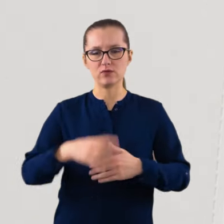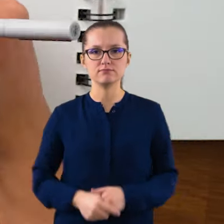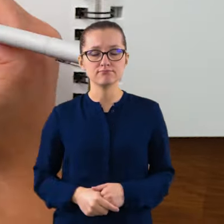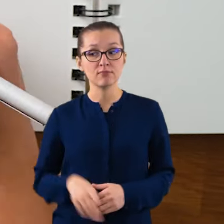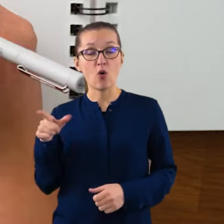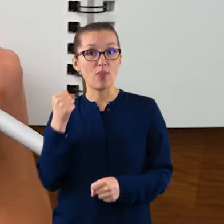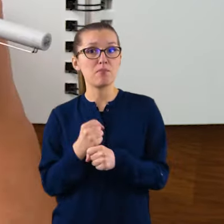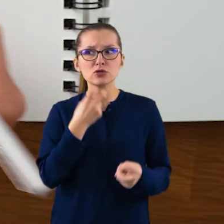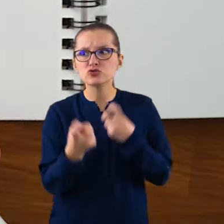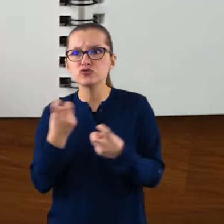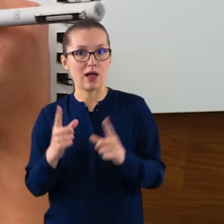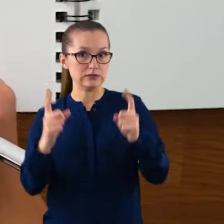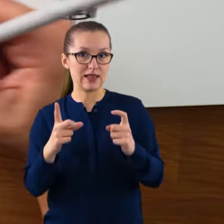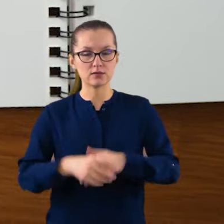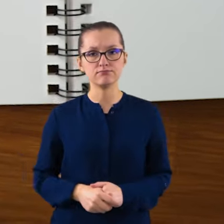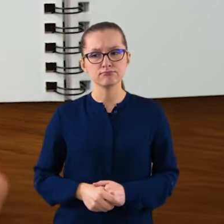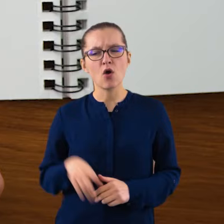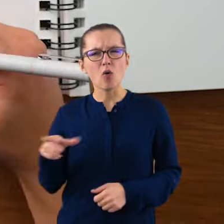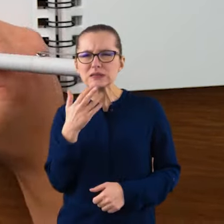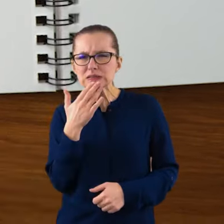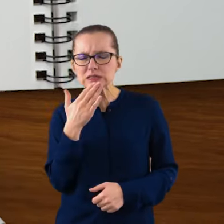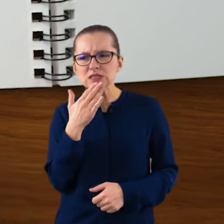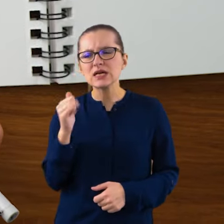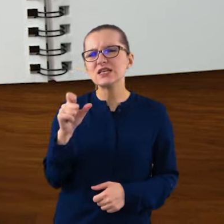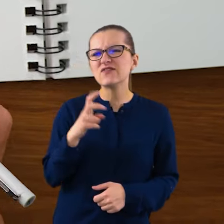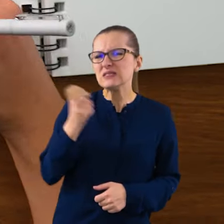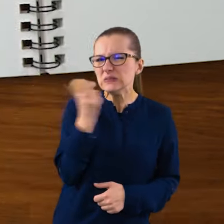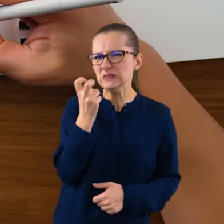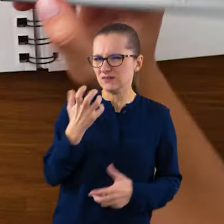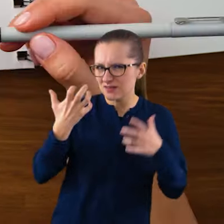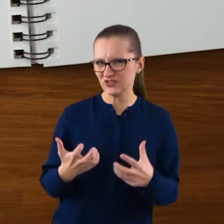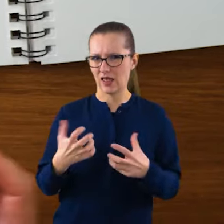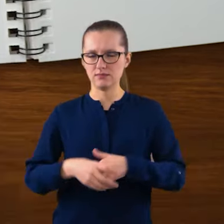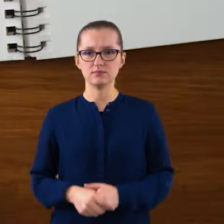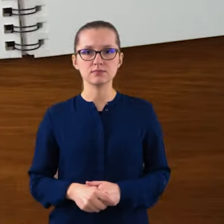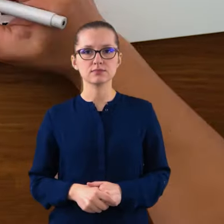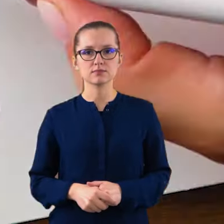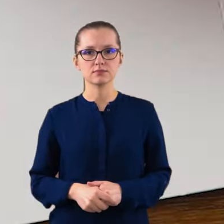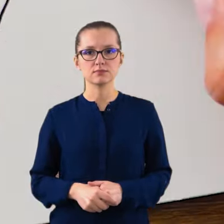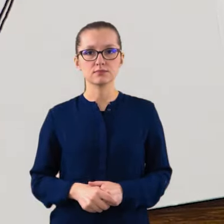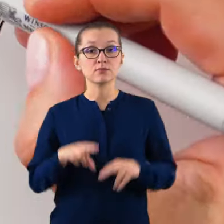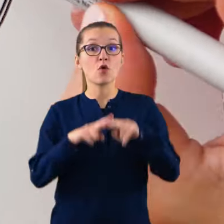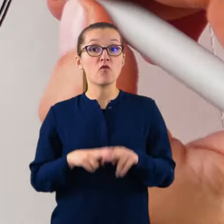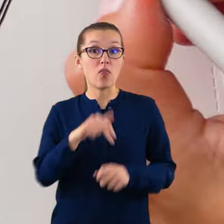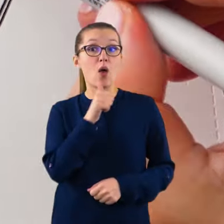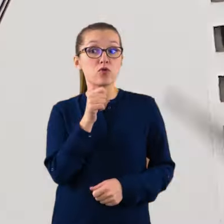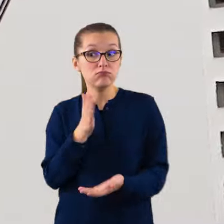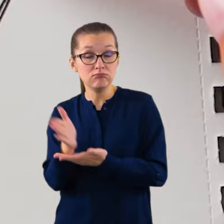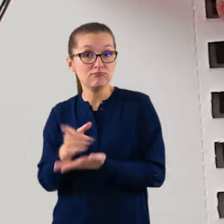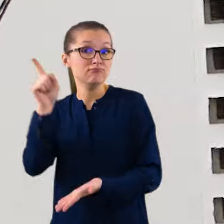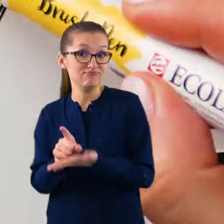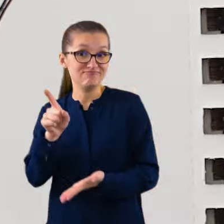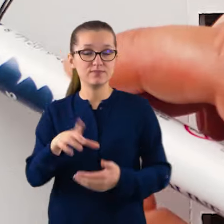nowo. Rozpoczęła od poszukiwania pracy. Chciała, by CV zachęcało potencjalnych pracodawców do jej